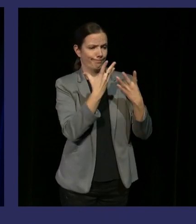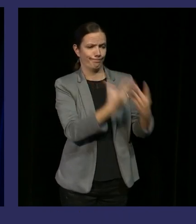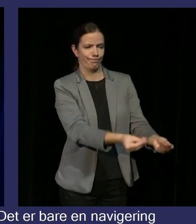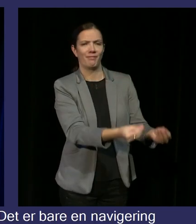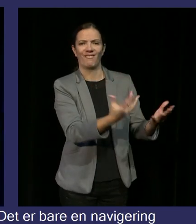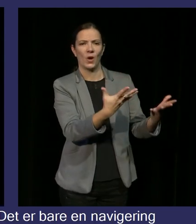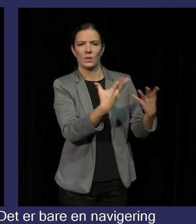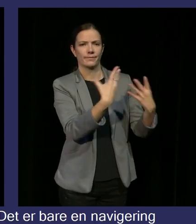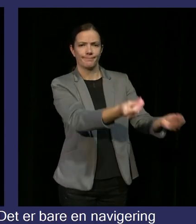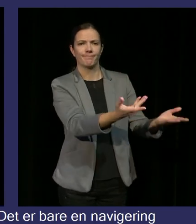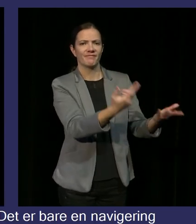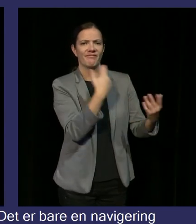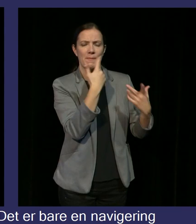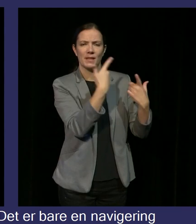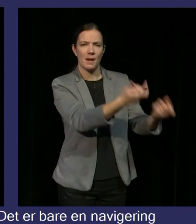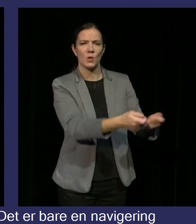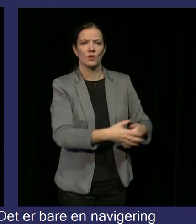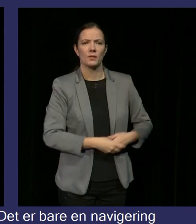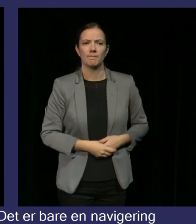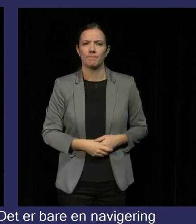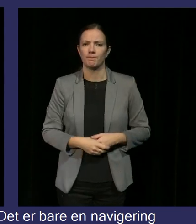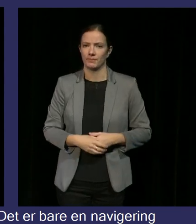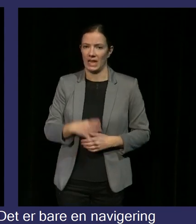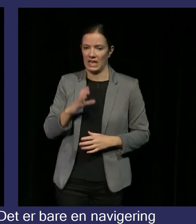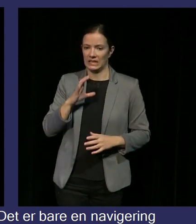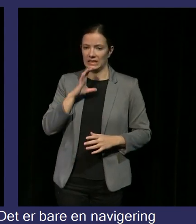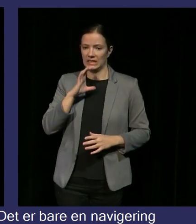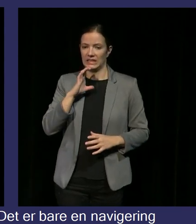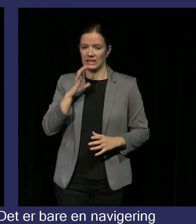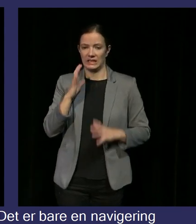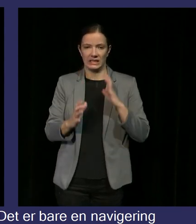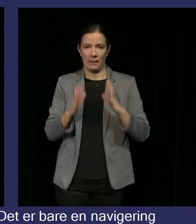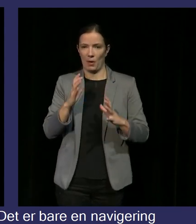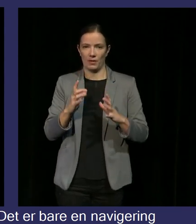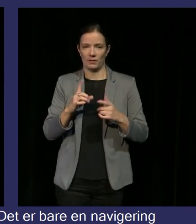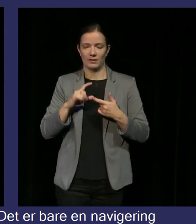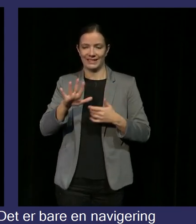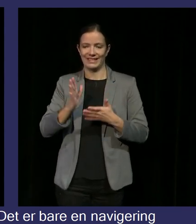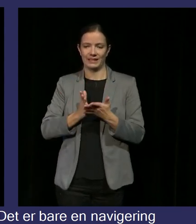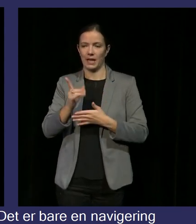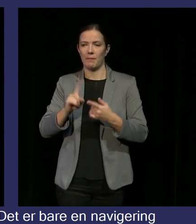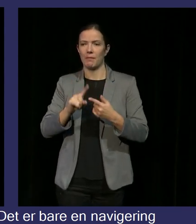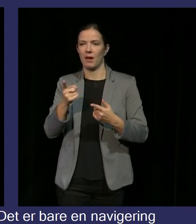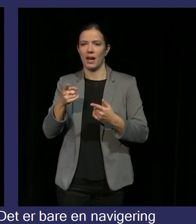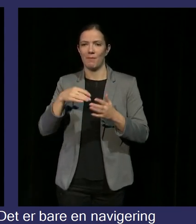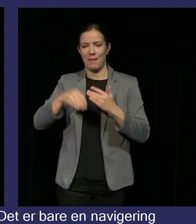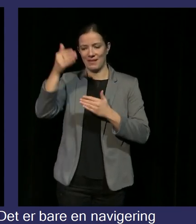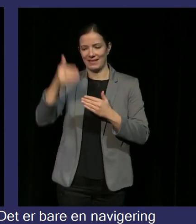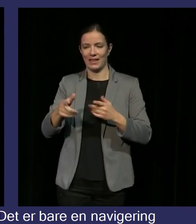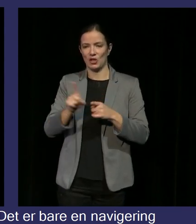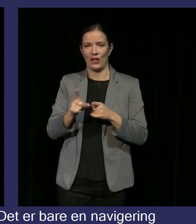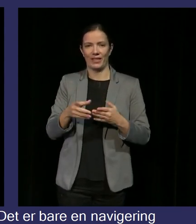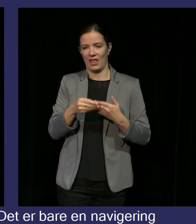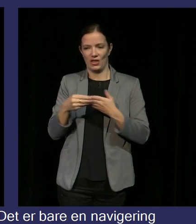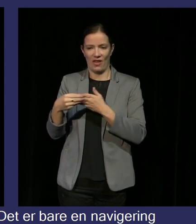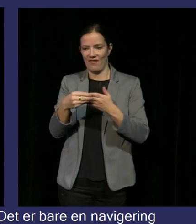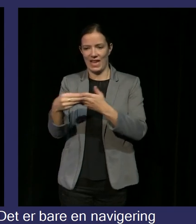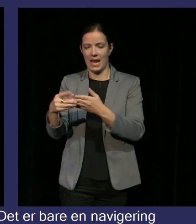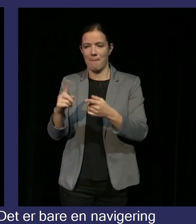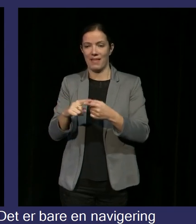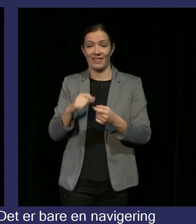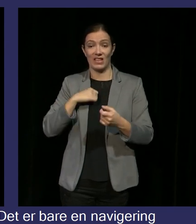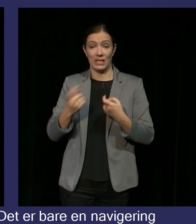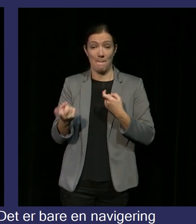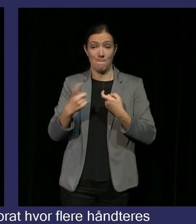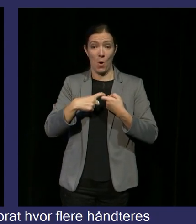informasjonen? Altså en chatbot handler ikke om din sak, det bare en navigering på nettsiden, mens en pålogget chat kan